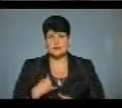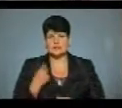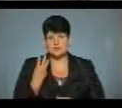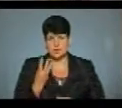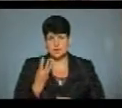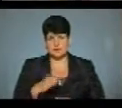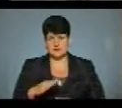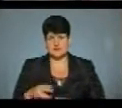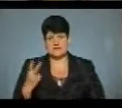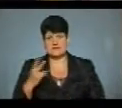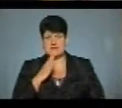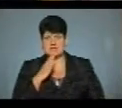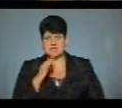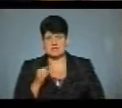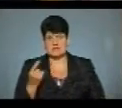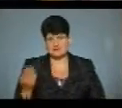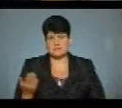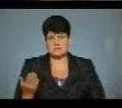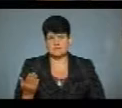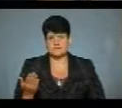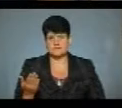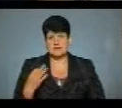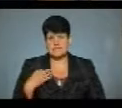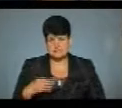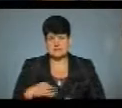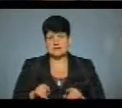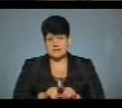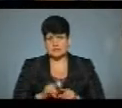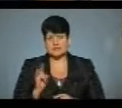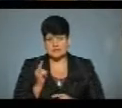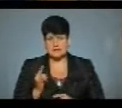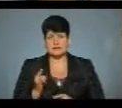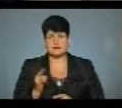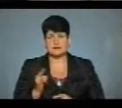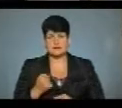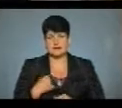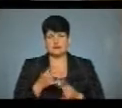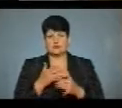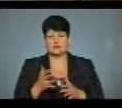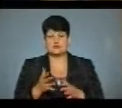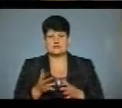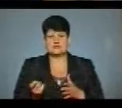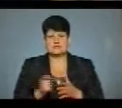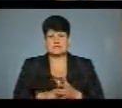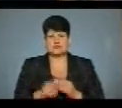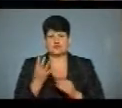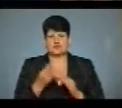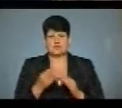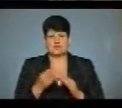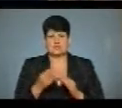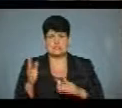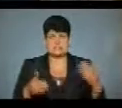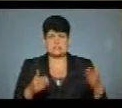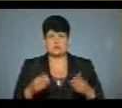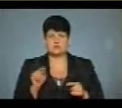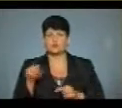3 дітей, 2 дівчинки і він. І, ну, і для мене син теж є дитина. І я його не можу закрити в 4 стіни і сказати, що